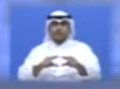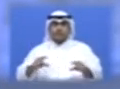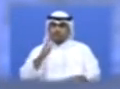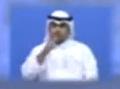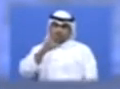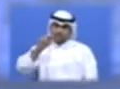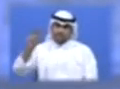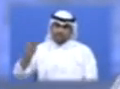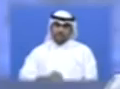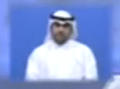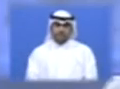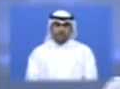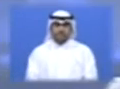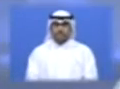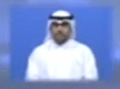بأبرز العناوين.